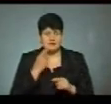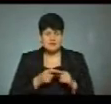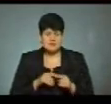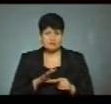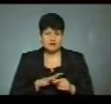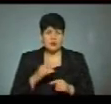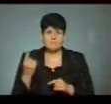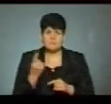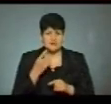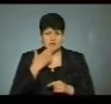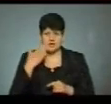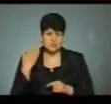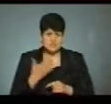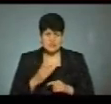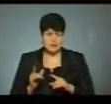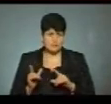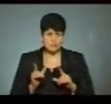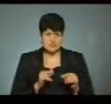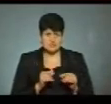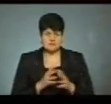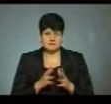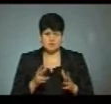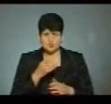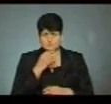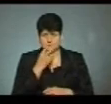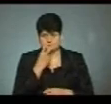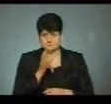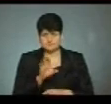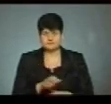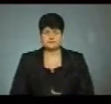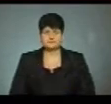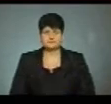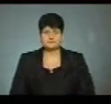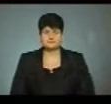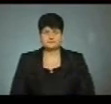його перша і остання поїздка. Більше розкажуть мої колеги.